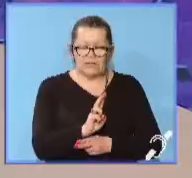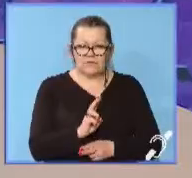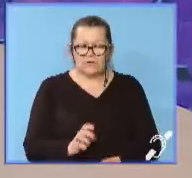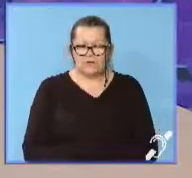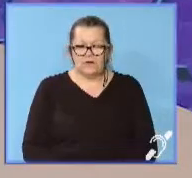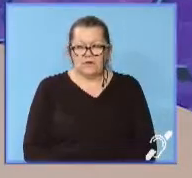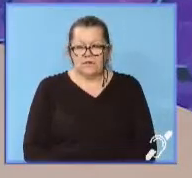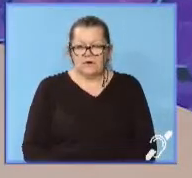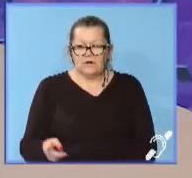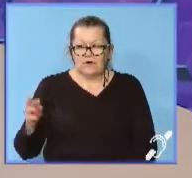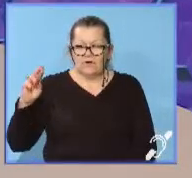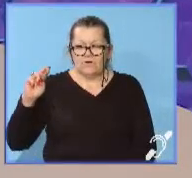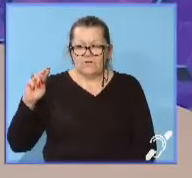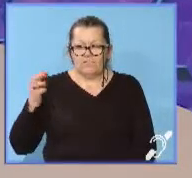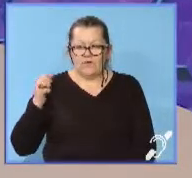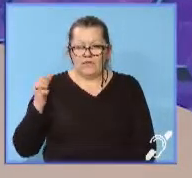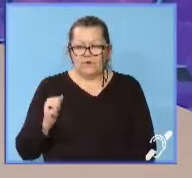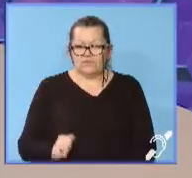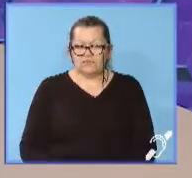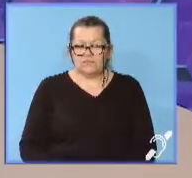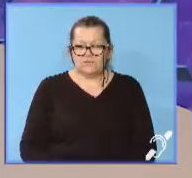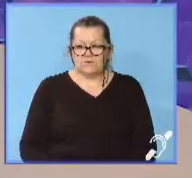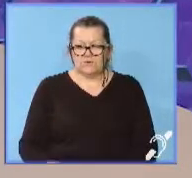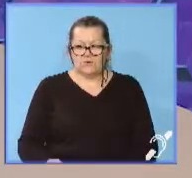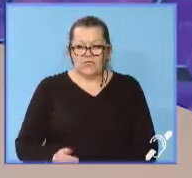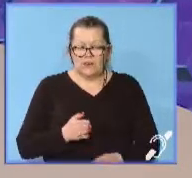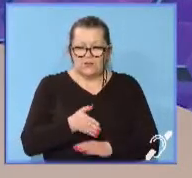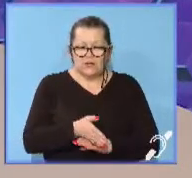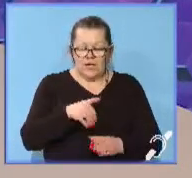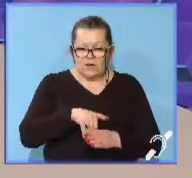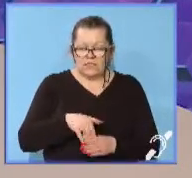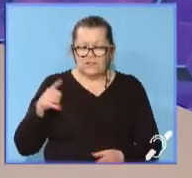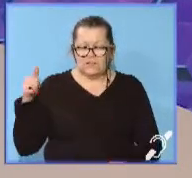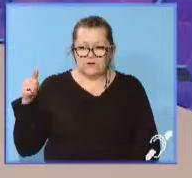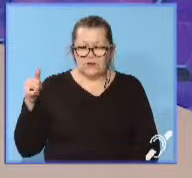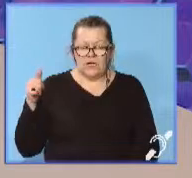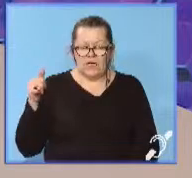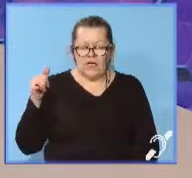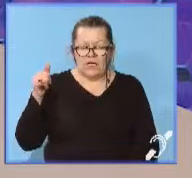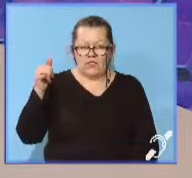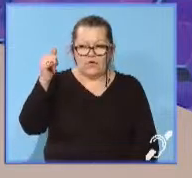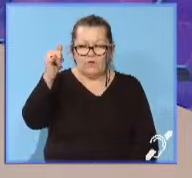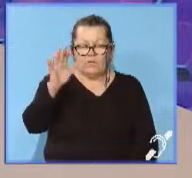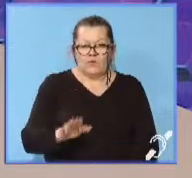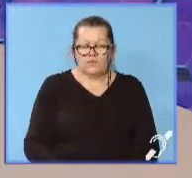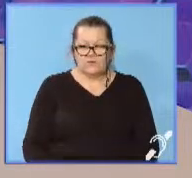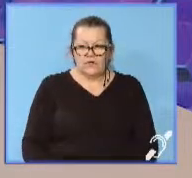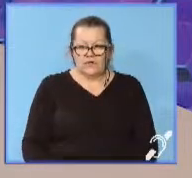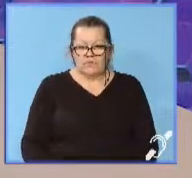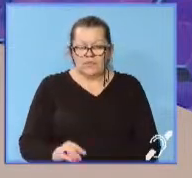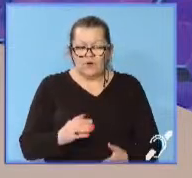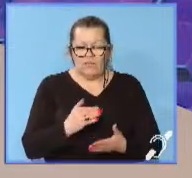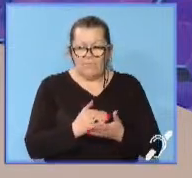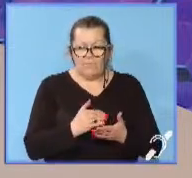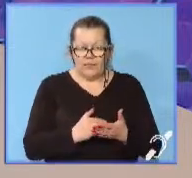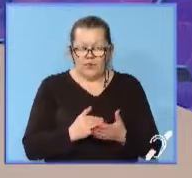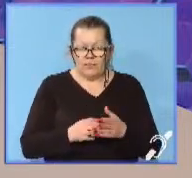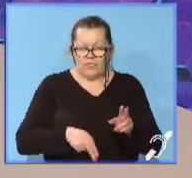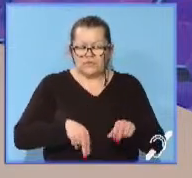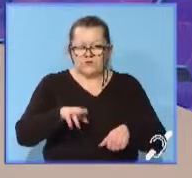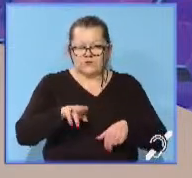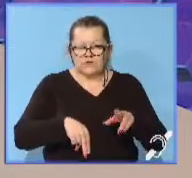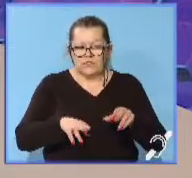jandarmi fermierii și transportatorii au primit dreptul de acces până la Aeroportul Craiova fără a afecta traficul și